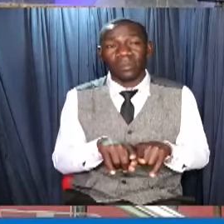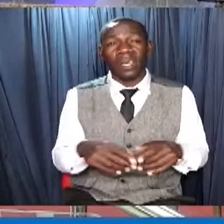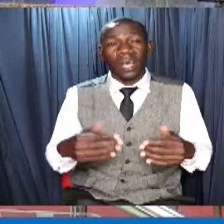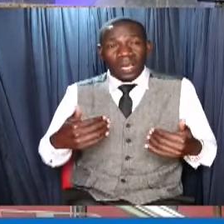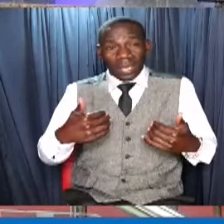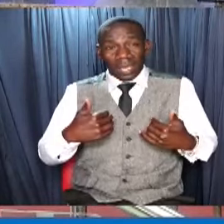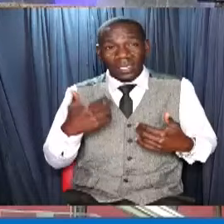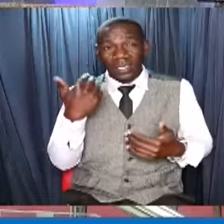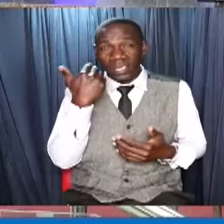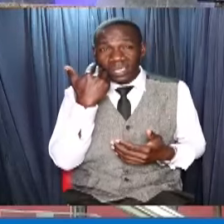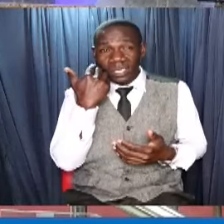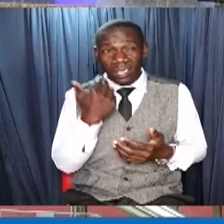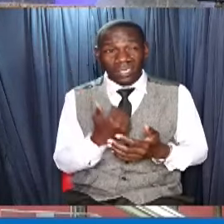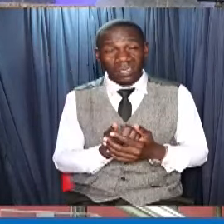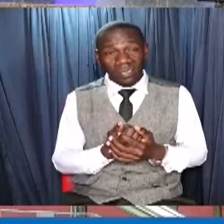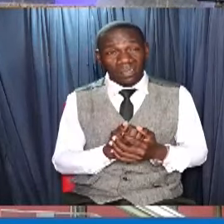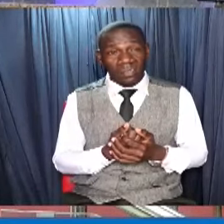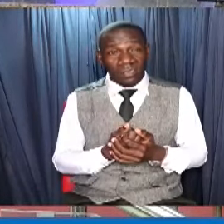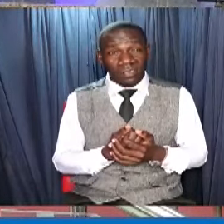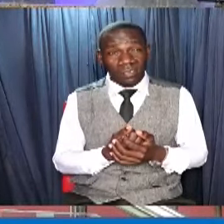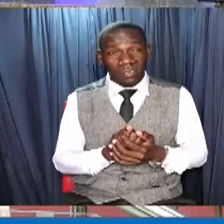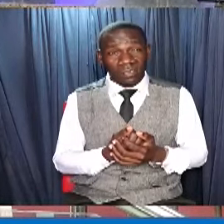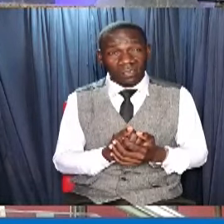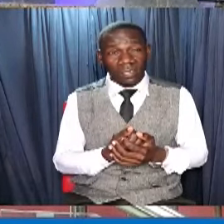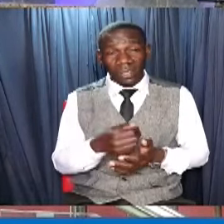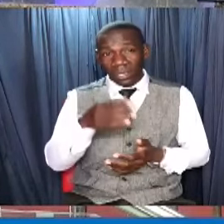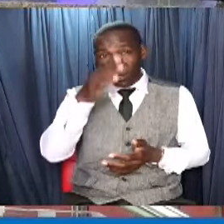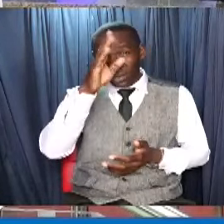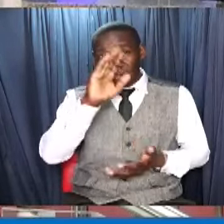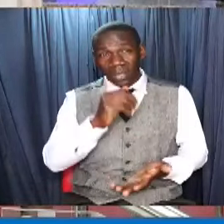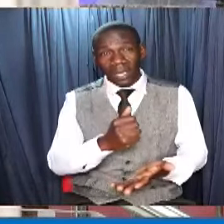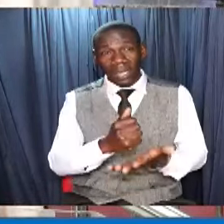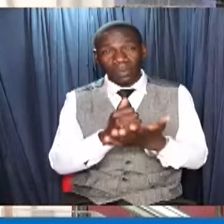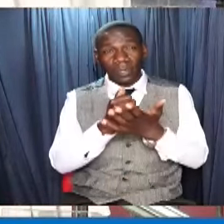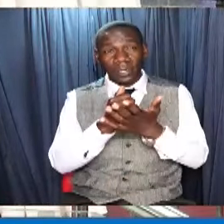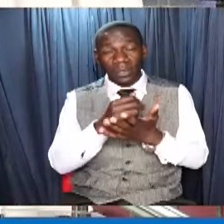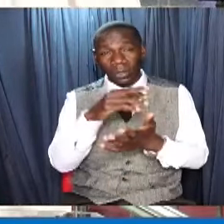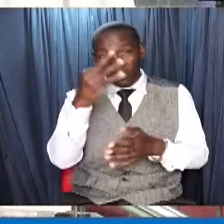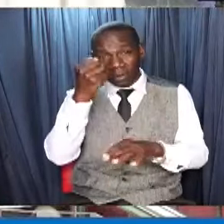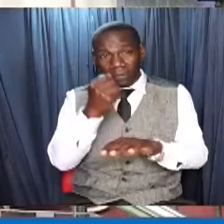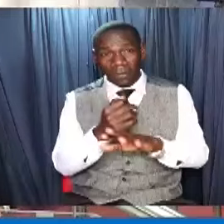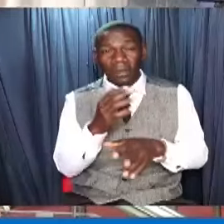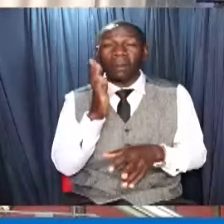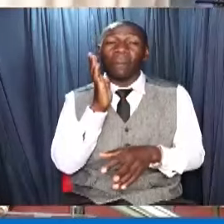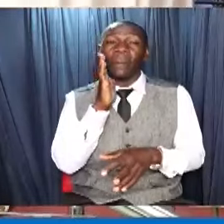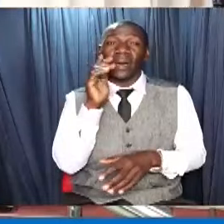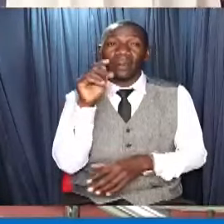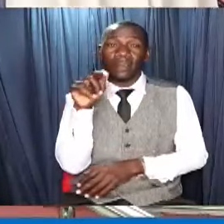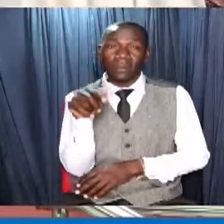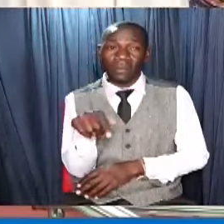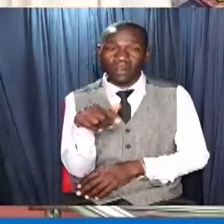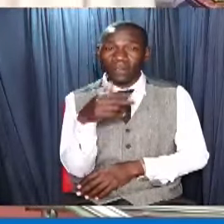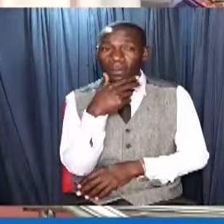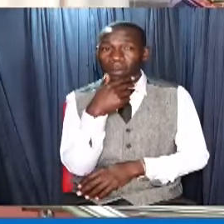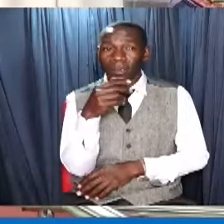na magonjwa. I got diseases. Mungu alinisaidia kwa Mungu wa baba missionary. But God saved me in this God of our